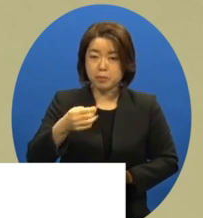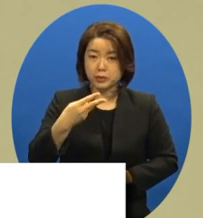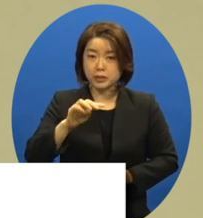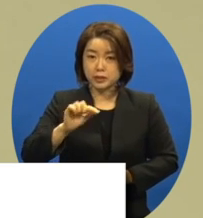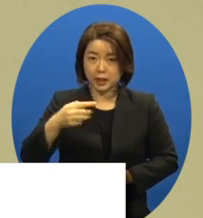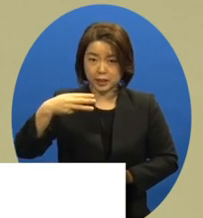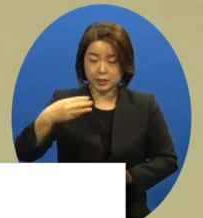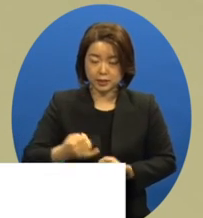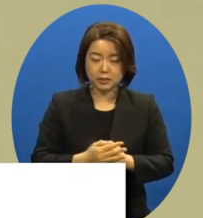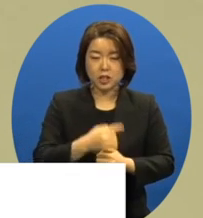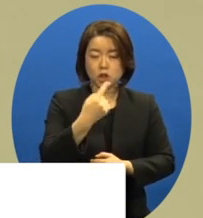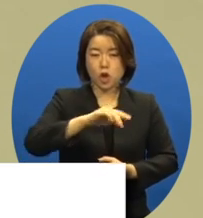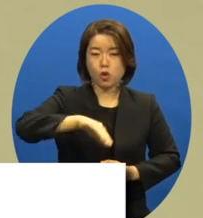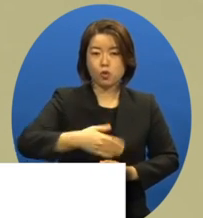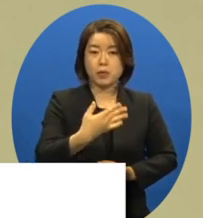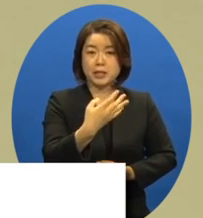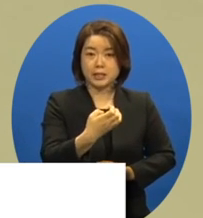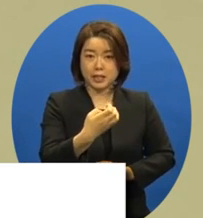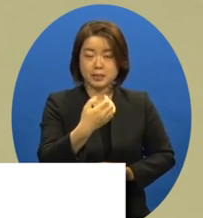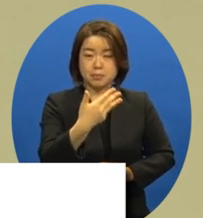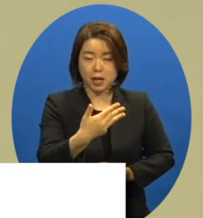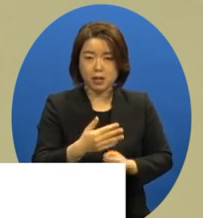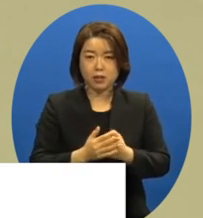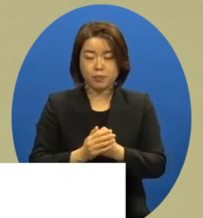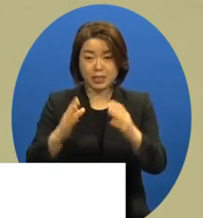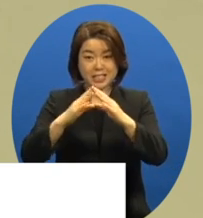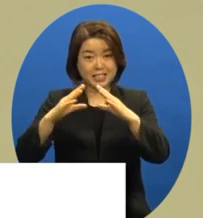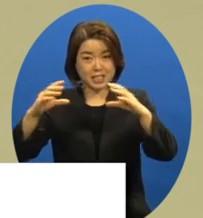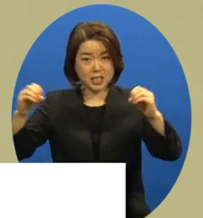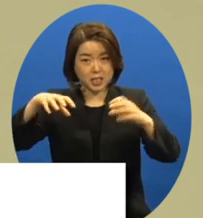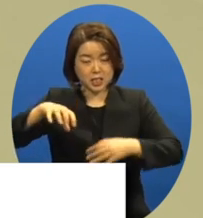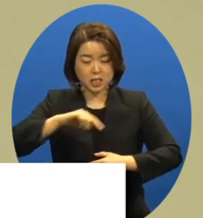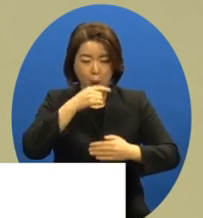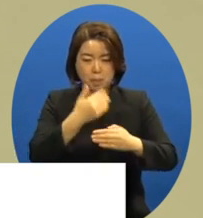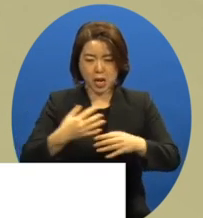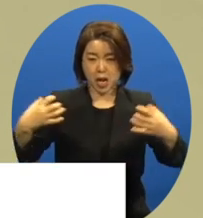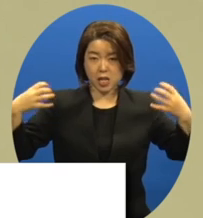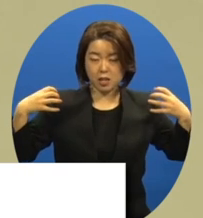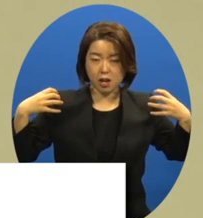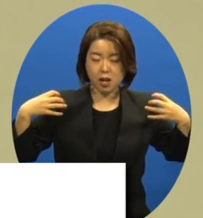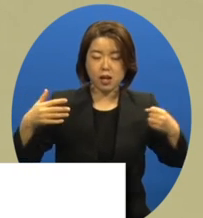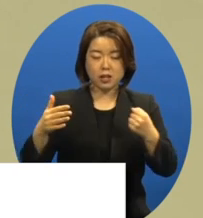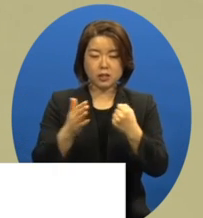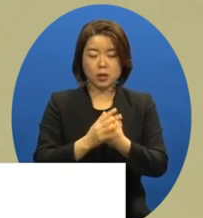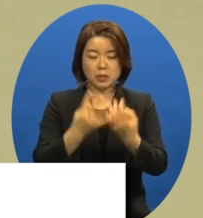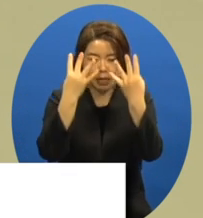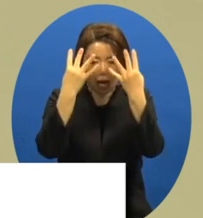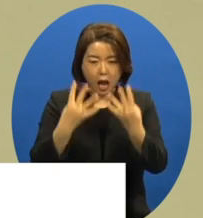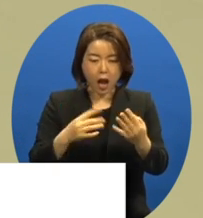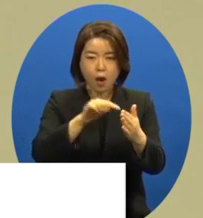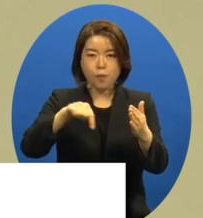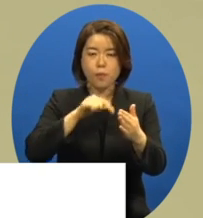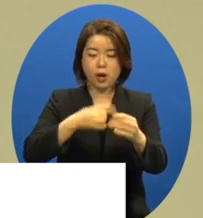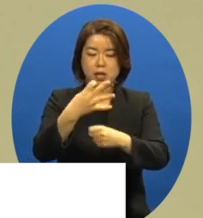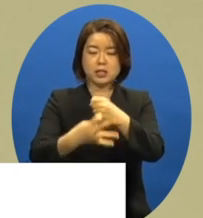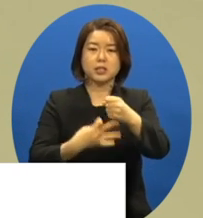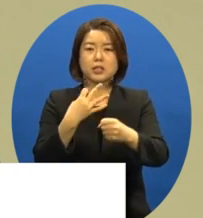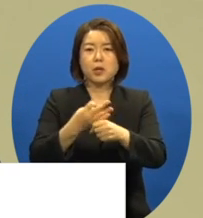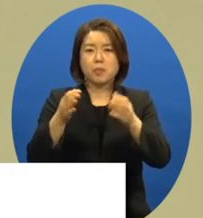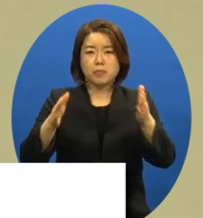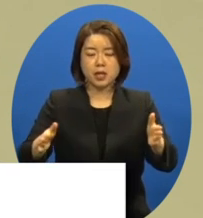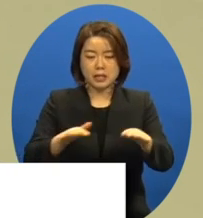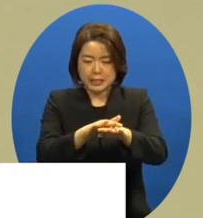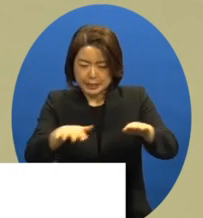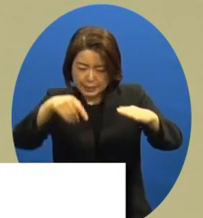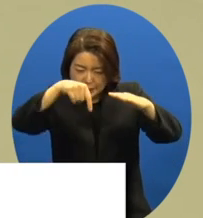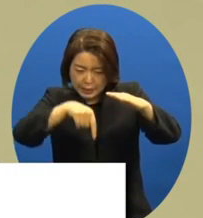1948년 공산화된 루마니아 정권에 의해서 그가 감옥에 들어가서 14년 동안 꼼짝없이 지하